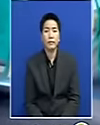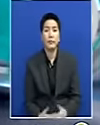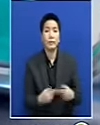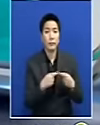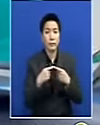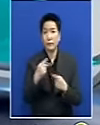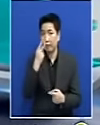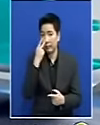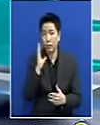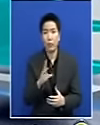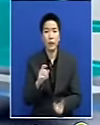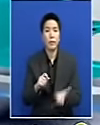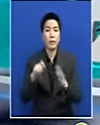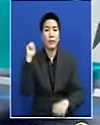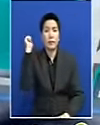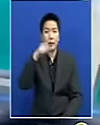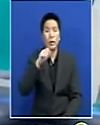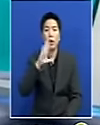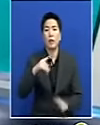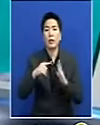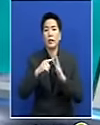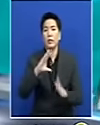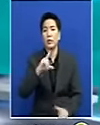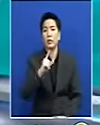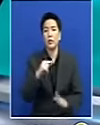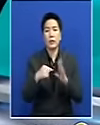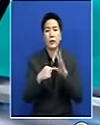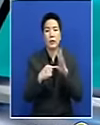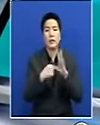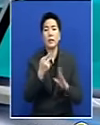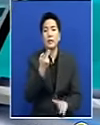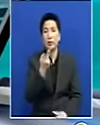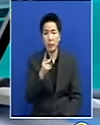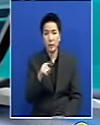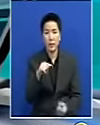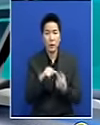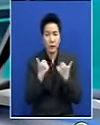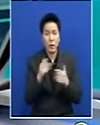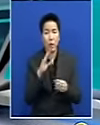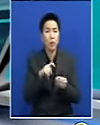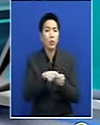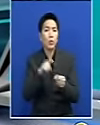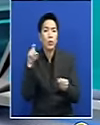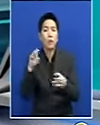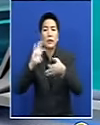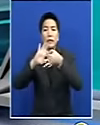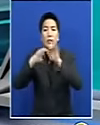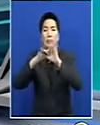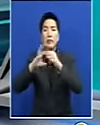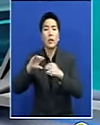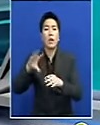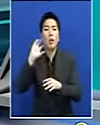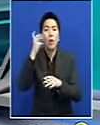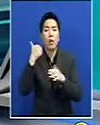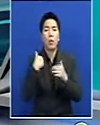ไปดูเรื่องราวของนักเทนนิสชาวเช็กกันบ้างนะครับ2นักเทนนิสชาวเช็กนี้ตอนนี้ถอนตัวออกจากโอลิมปิกเกมแล้วนะครับเนื่องจ